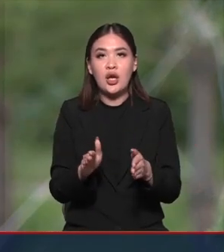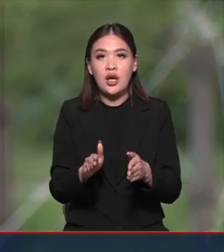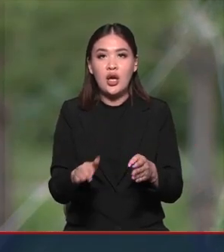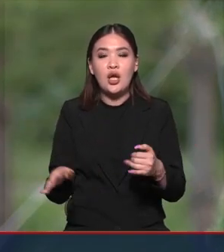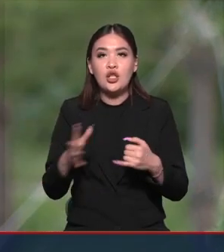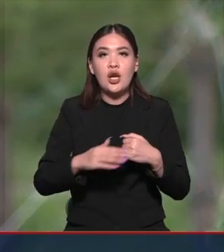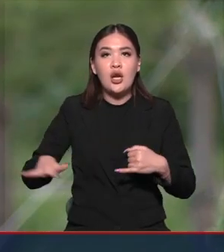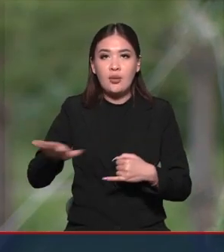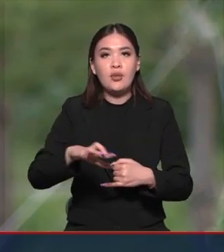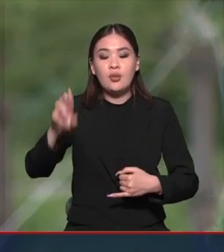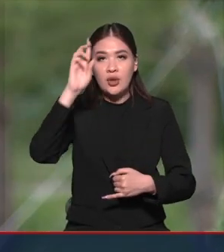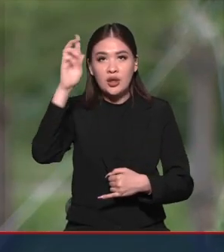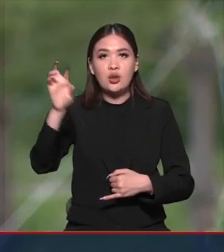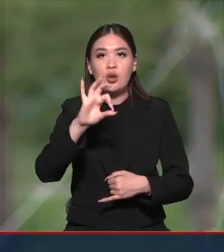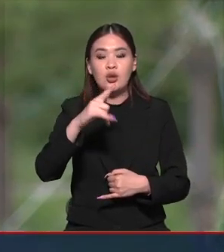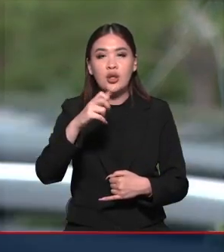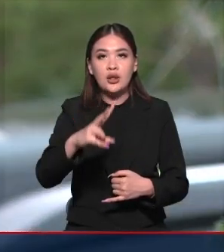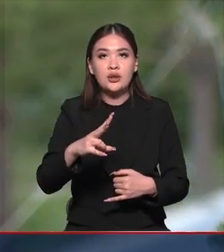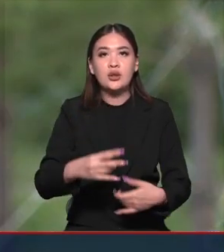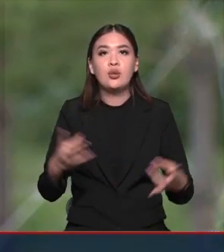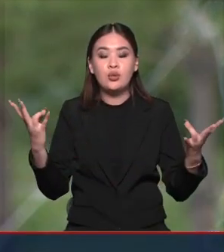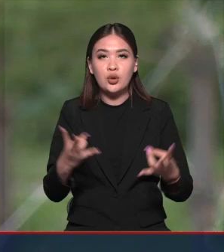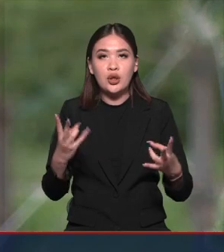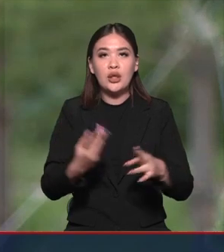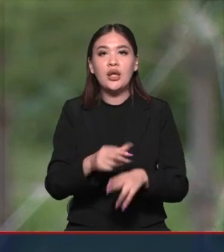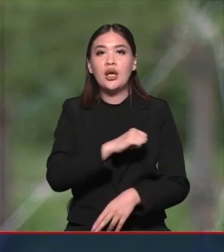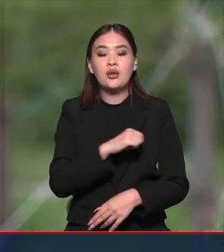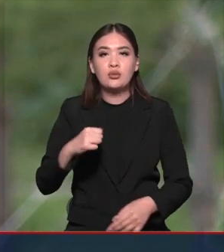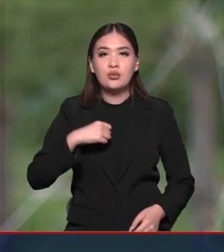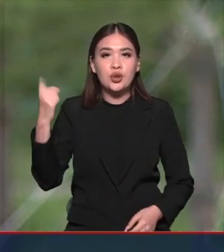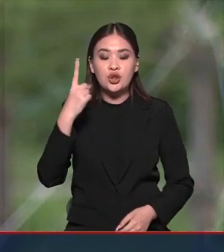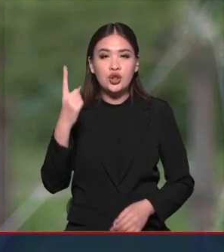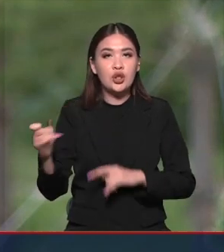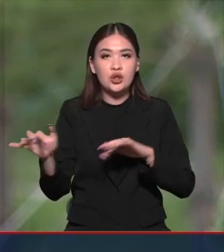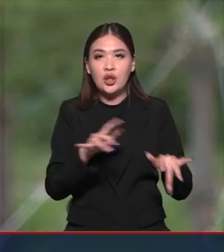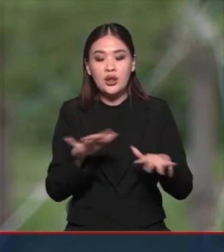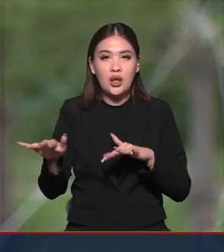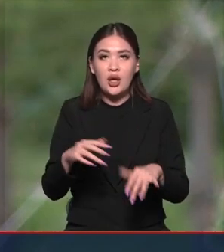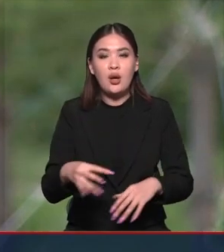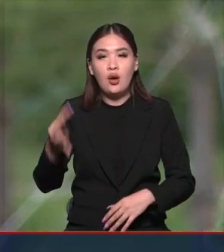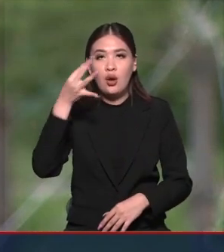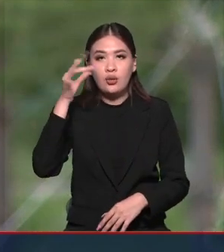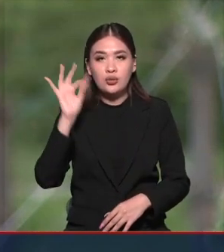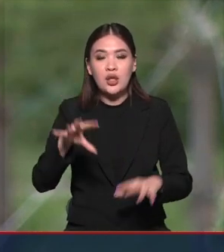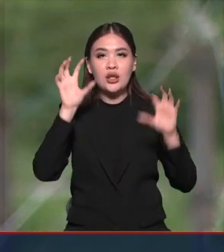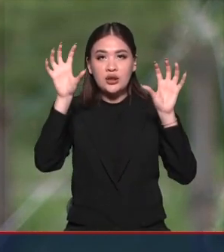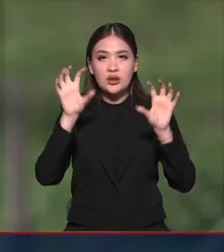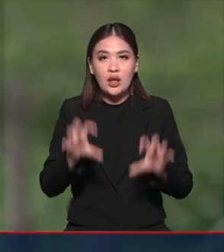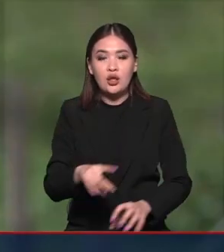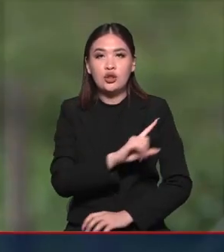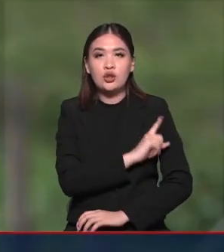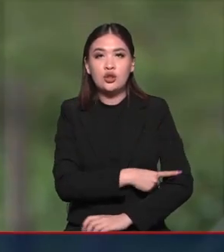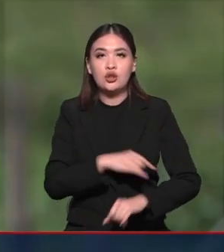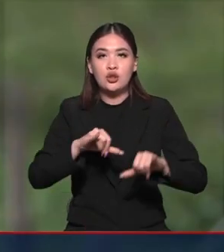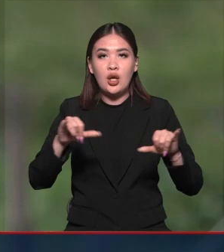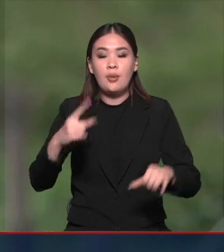жергілікті мемлекеттік орган я басқа нелерден тәуелсіз болмау керек та. Ең бірінші осы жаңадан құрылған комитетті маман жағынан, заңнамалық жағынан күшейту керек. Бір